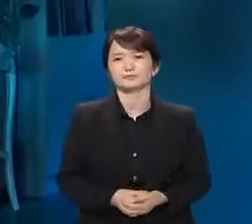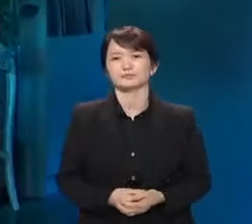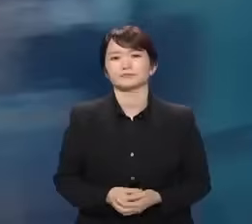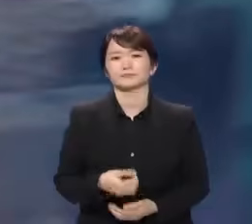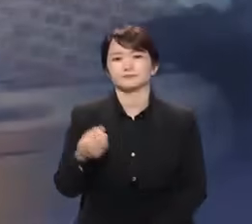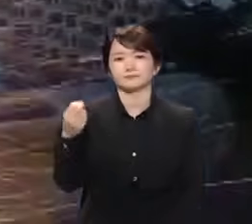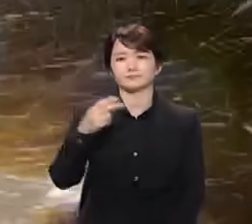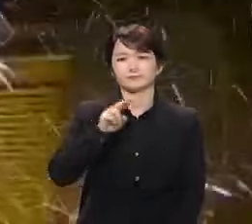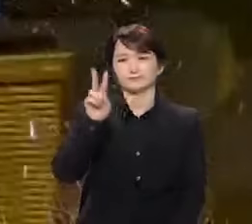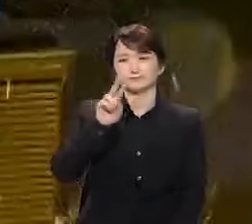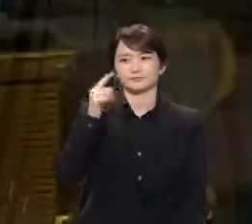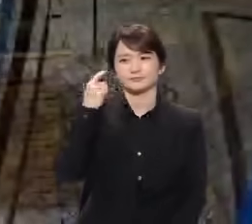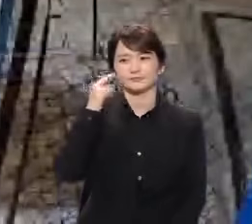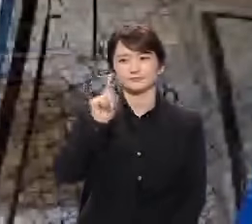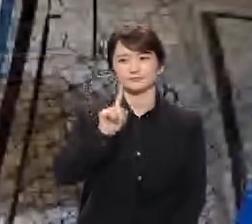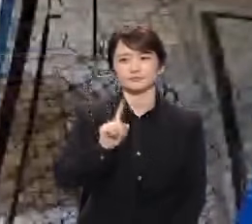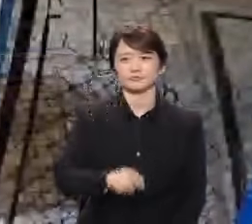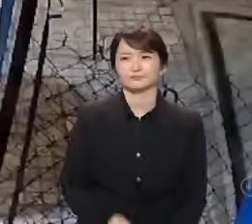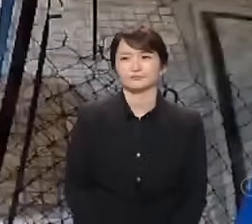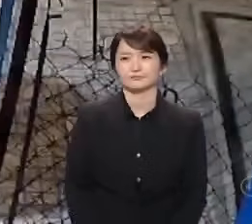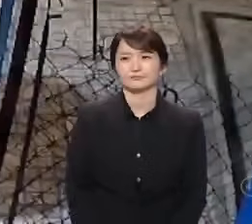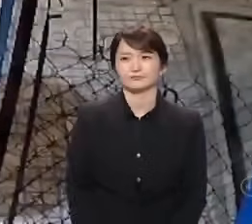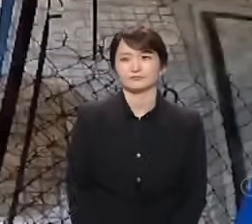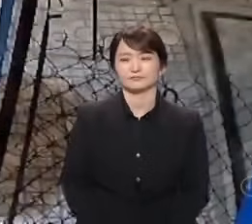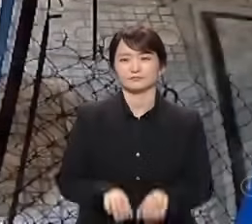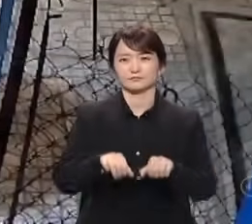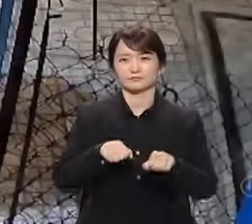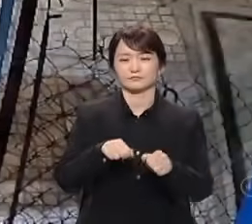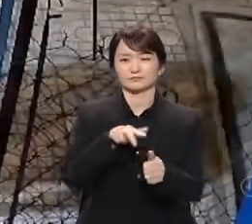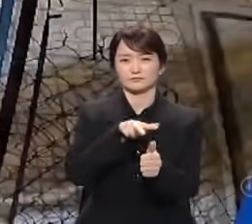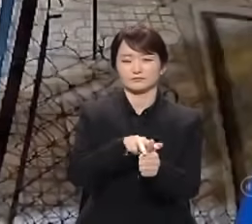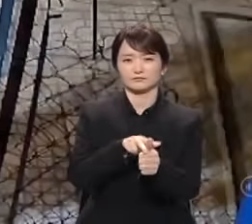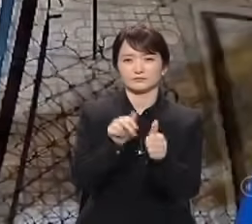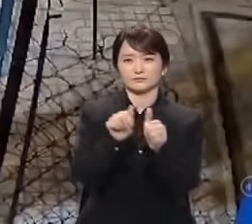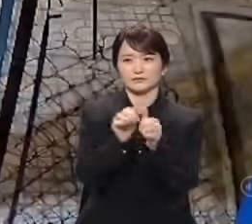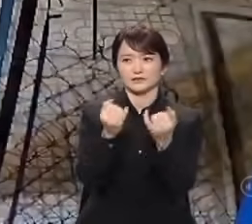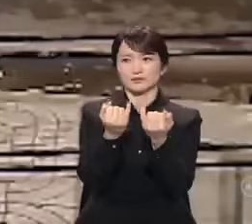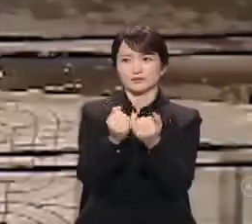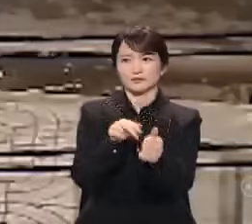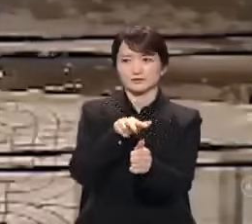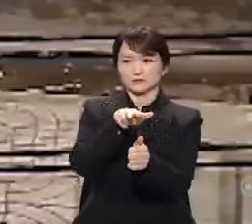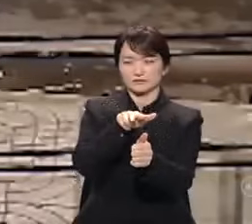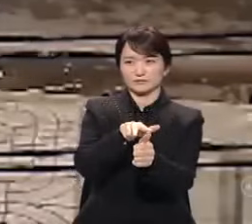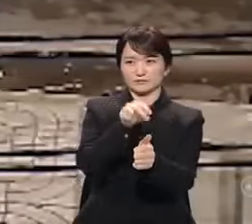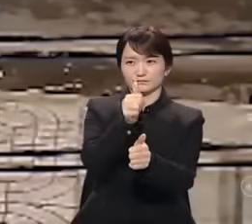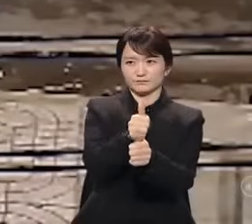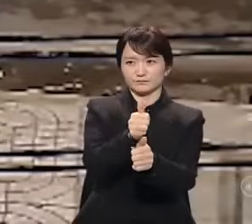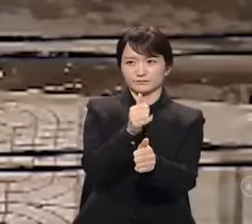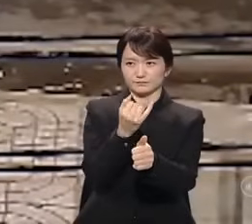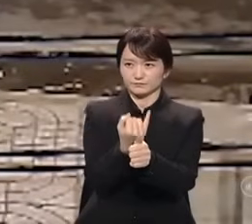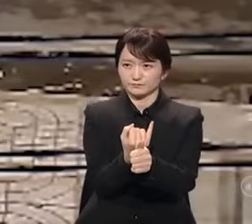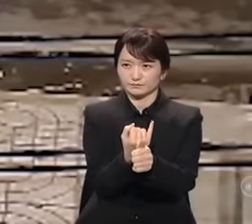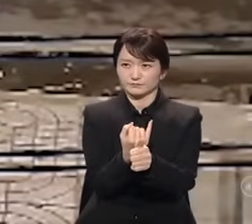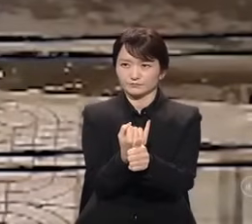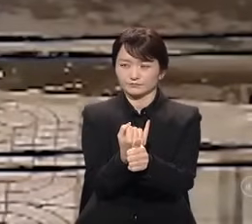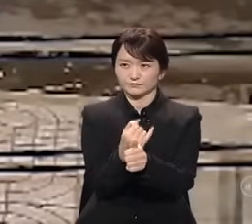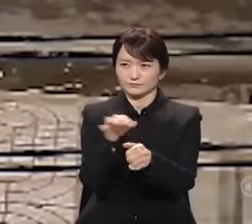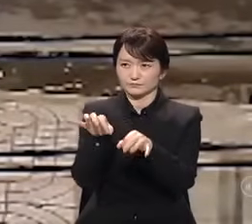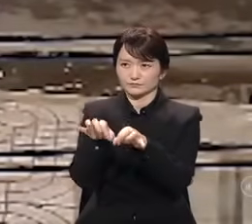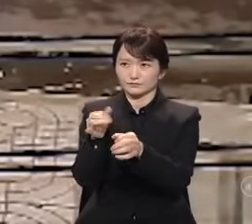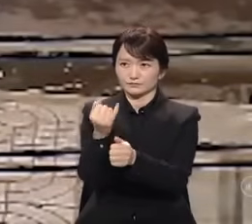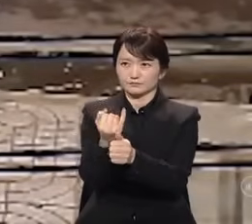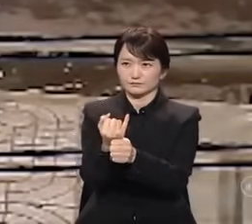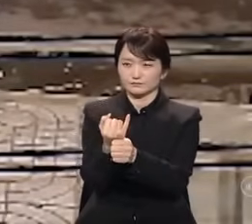베트남으로 가보시죠. 자, 오토바이 탄 두 남녀가 길가에서 멈춰서 한 여성과 이야기를 나누고 있어요. 바로 꽃다발을